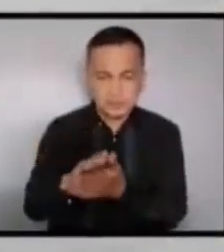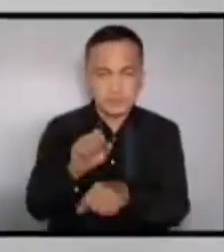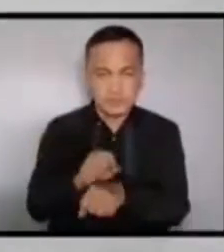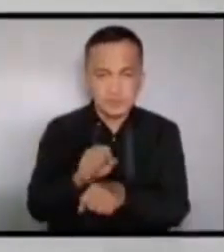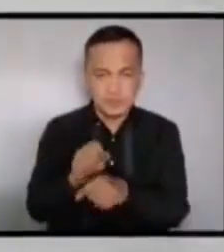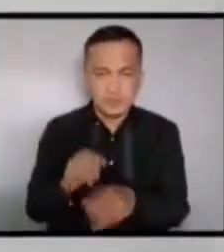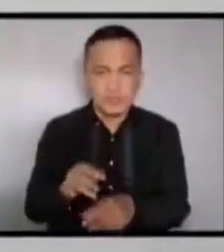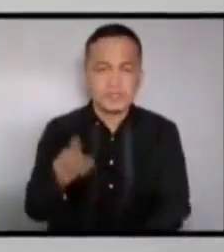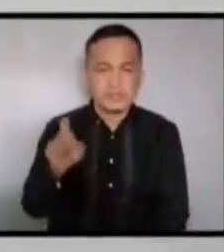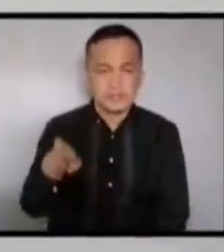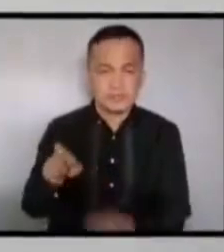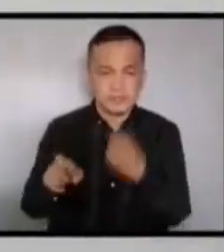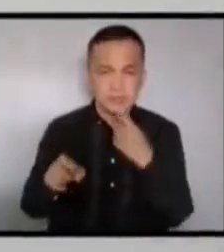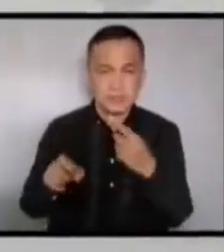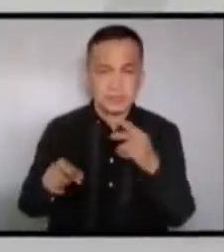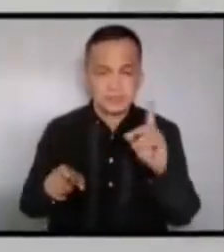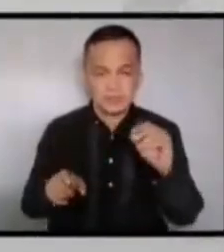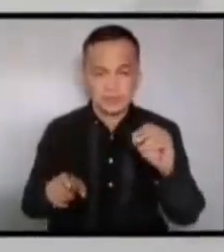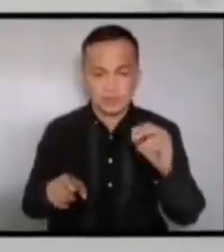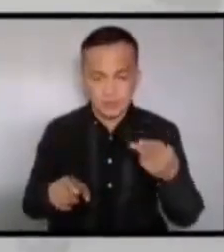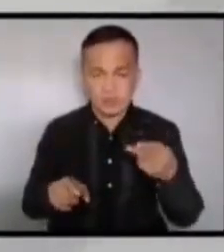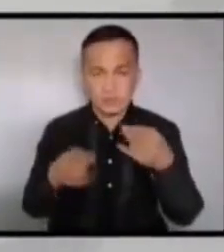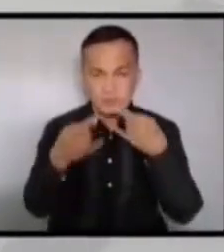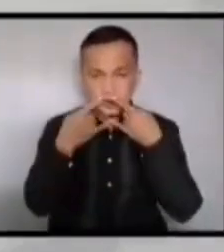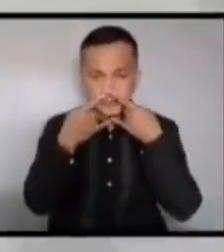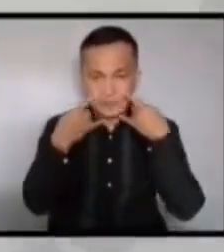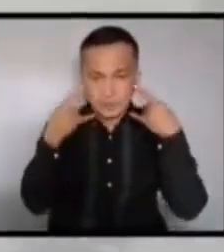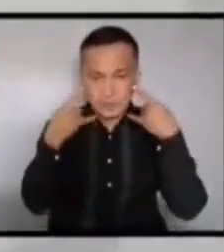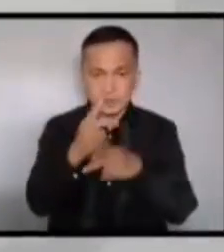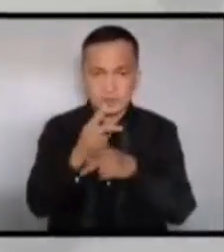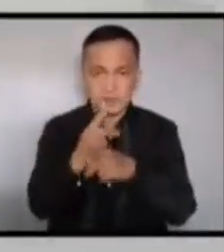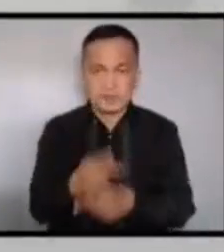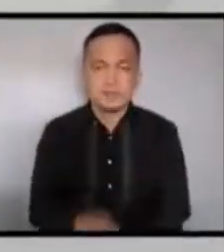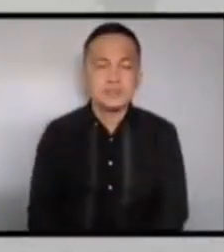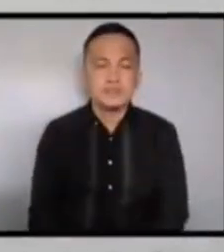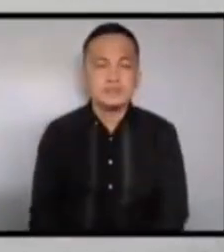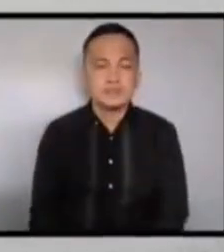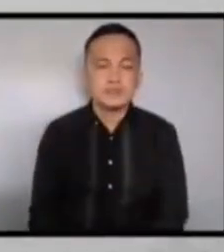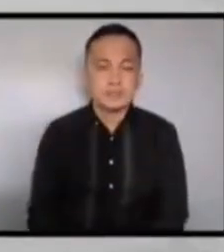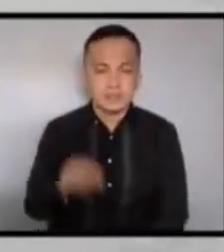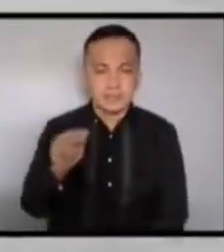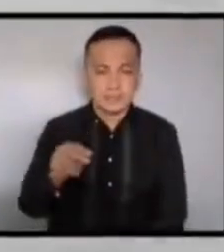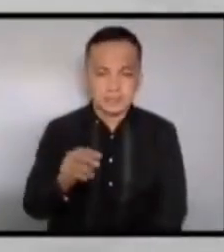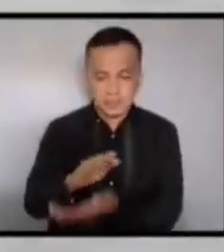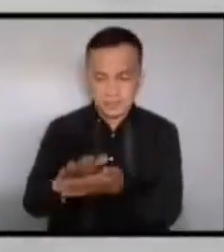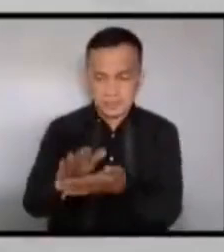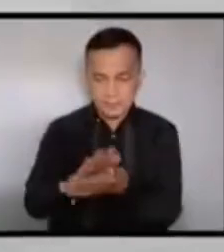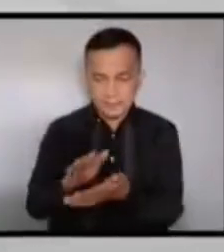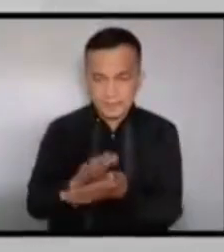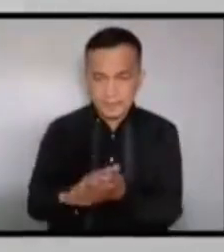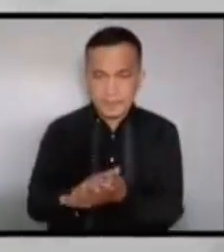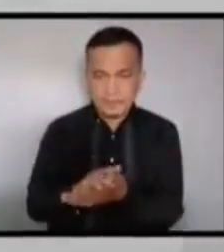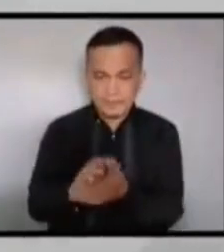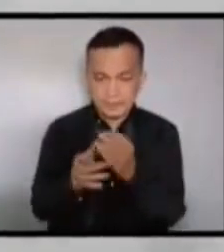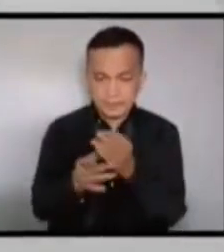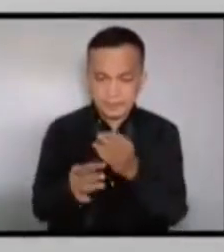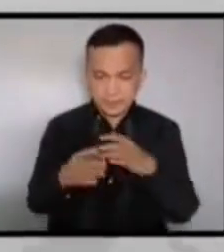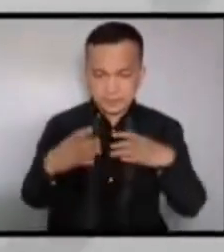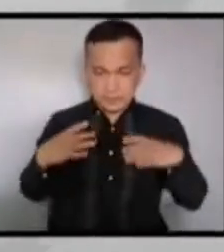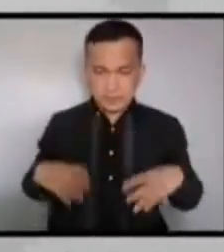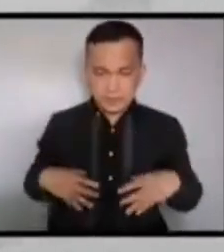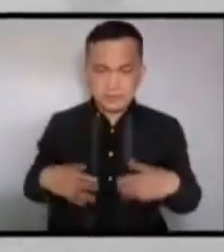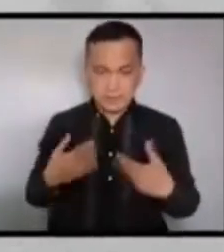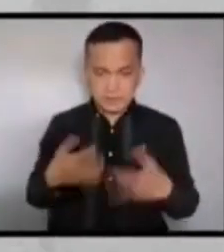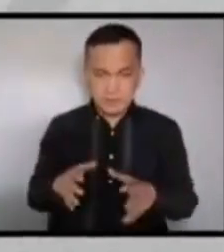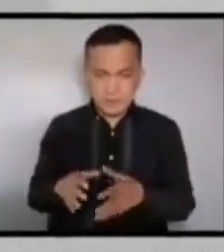sa DOH na magsuot ng protective gear. Kinakailangan din na hugasan ang may langis na damit pagkatapos ng bawat